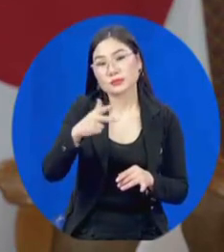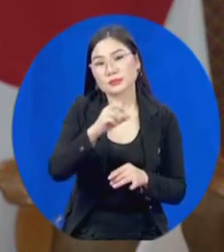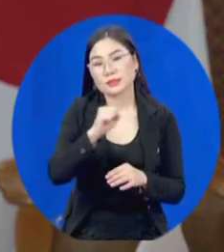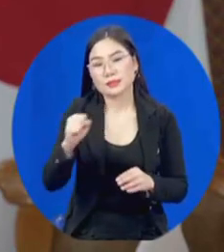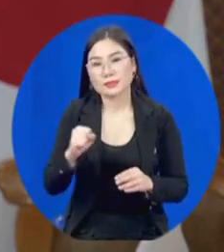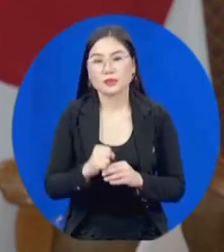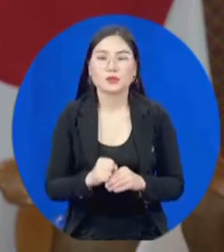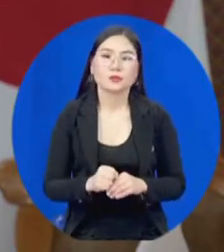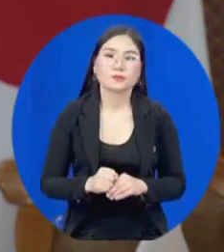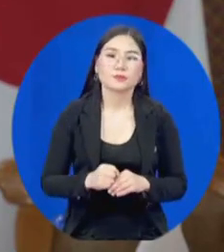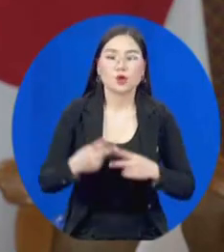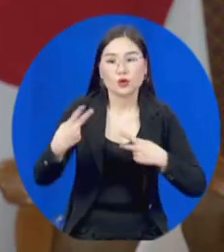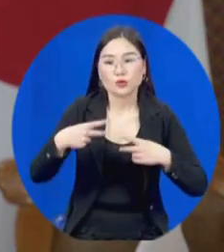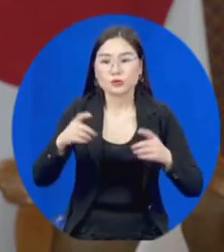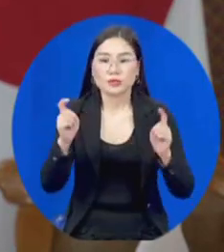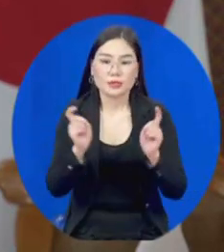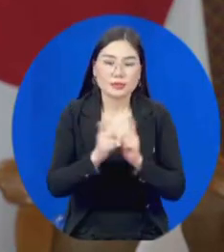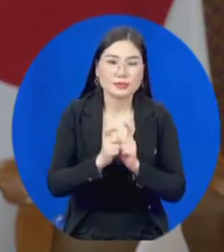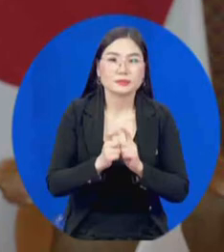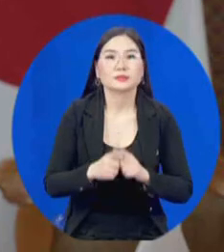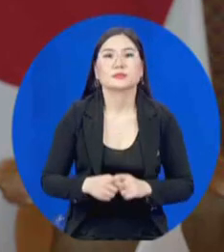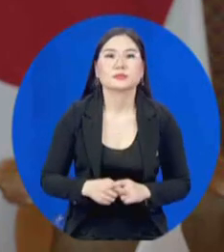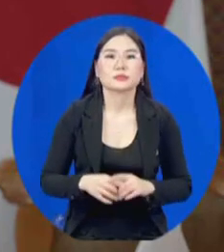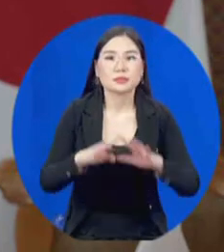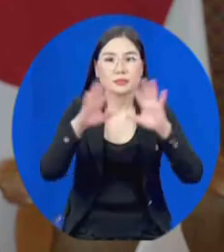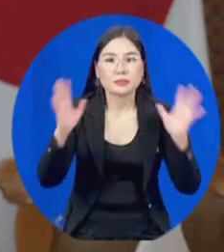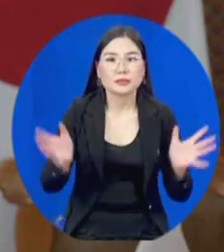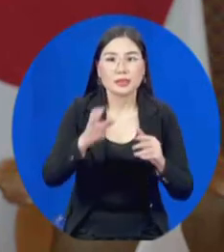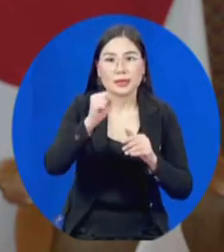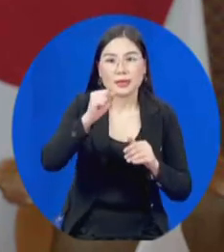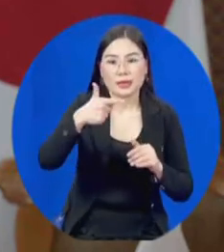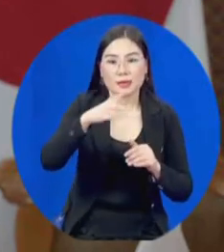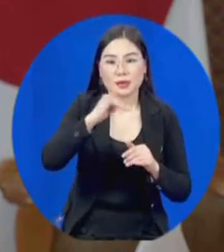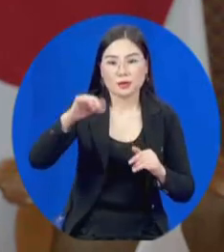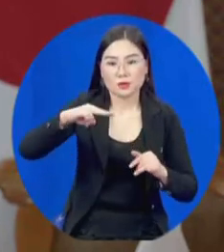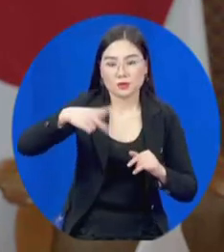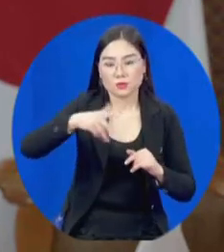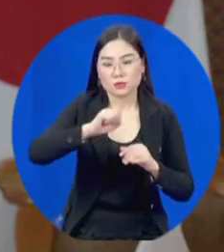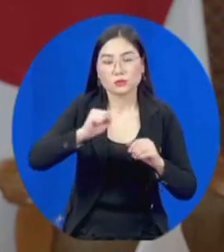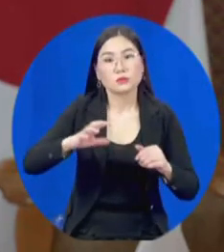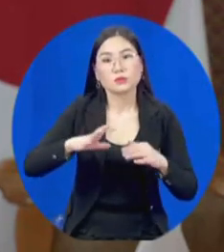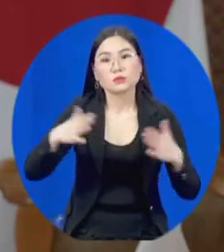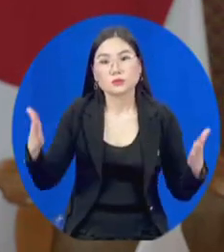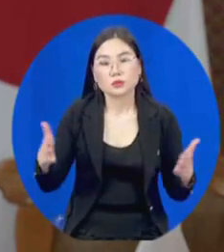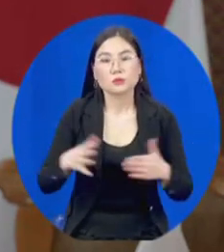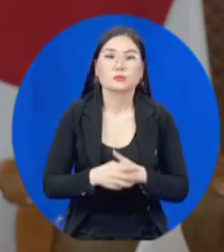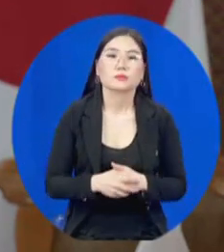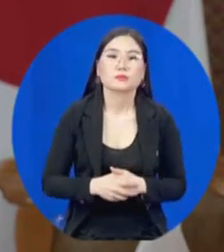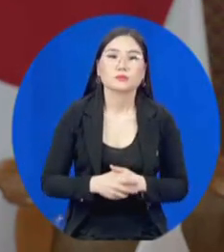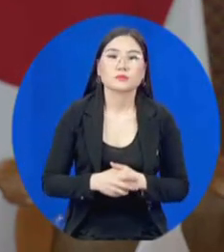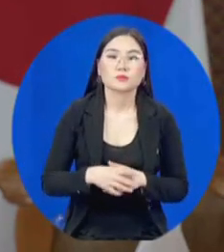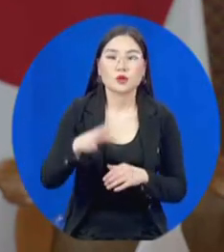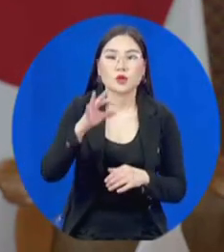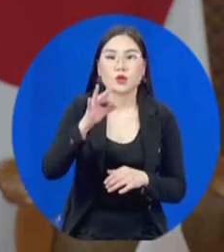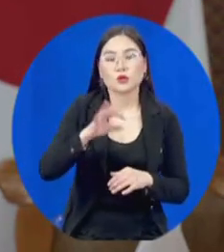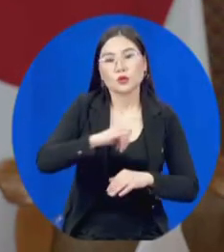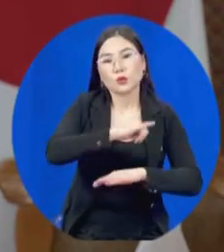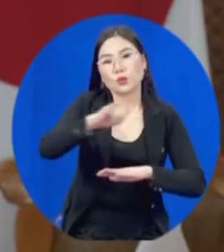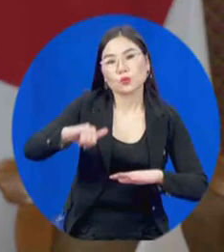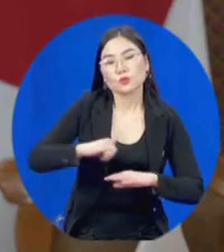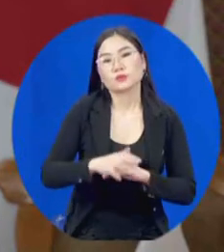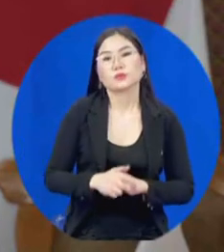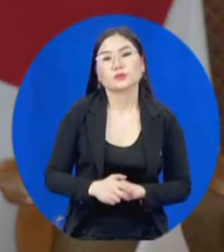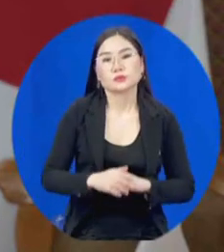талдаа харилцаа ашигтай байх ёстой, агуулга өргөн байх ёстой. Зөвхөн хоёр талын хамтын ажиллагааны хүрээнтэйгүй олон улс бүс нутгийн